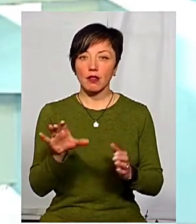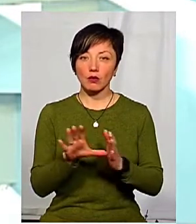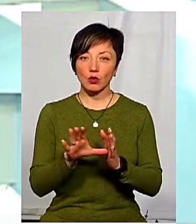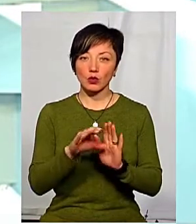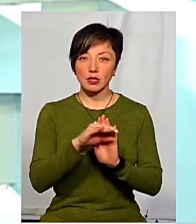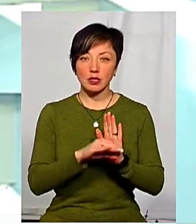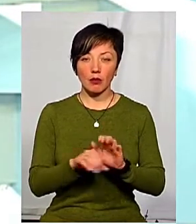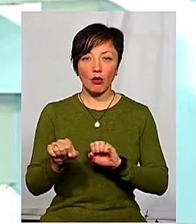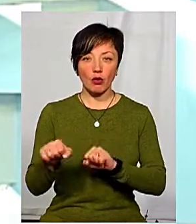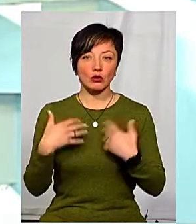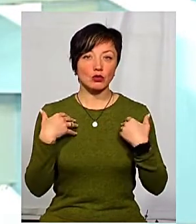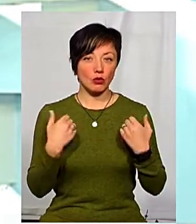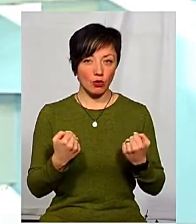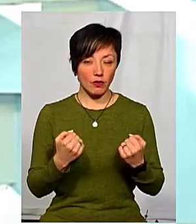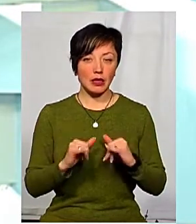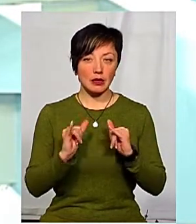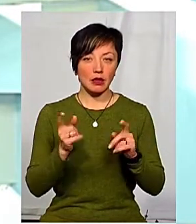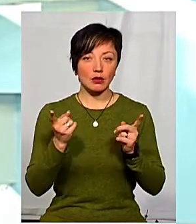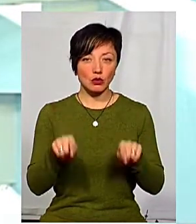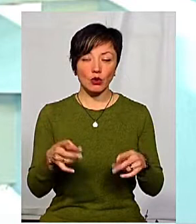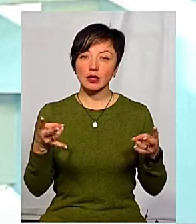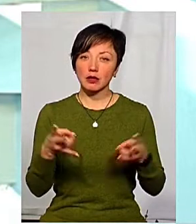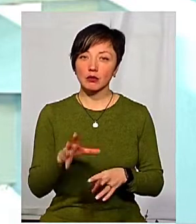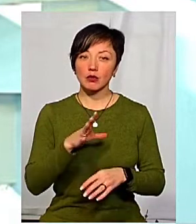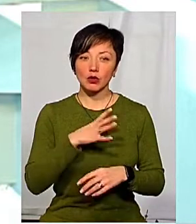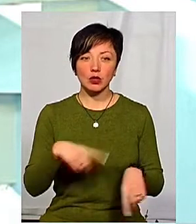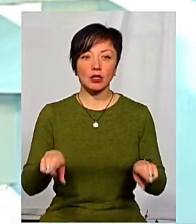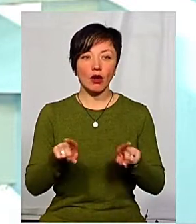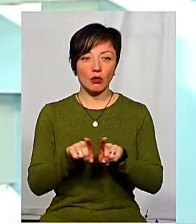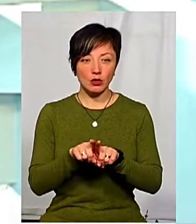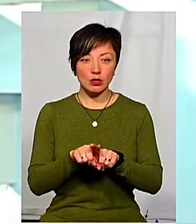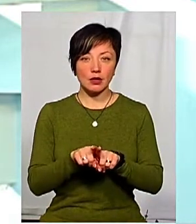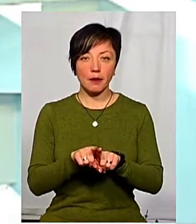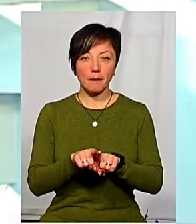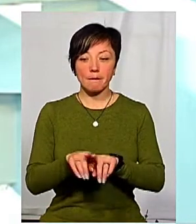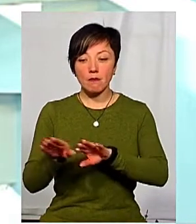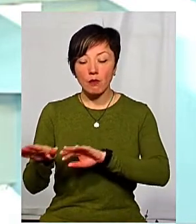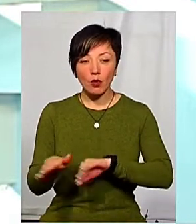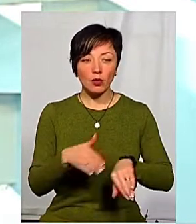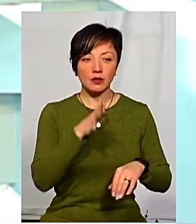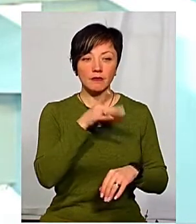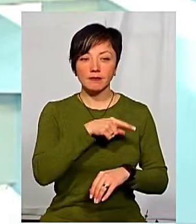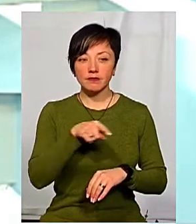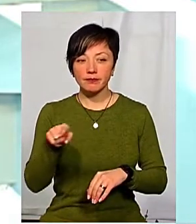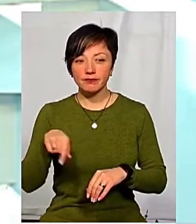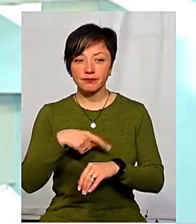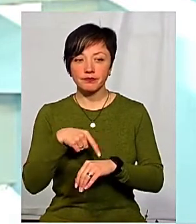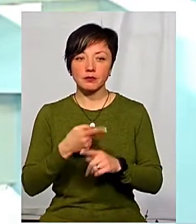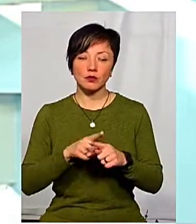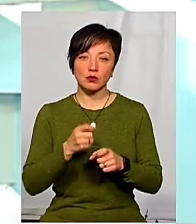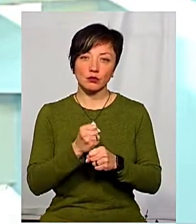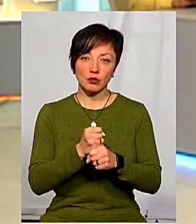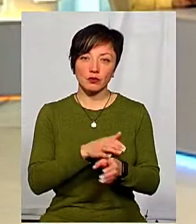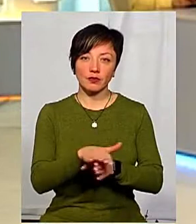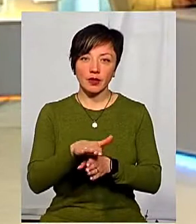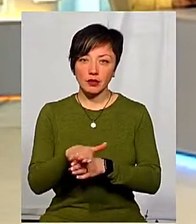електронною системою охорони здоров'я. Для цього треба було також пройти якийсь час, щоб цю всю